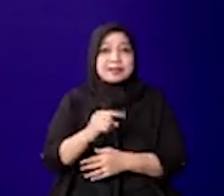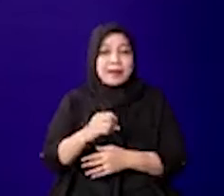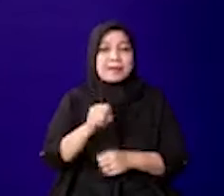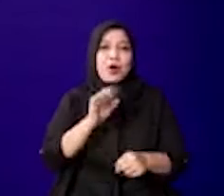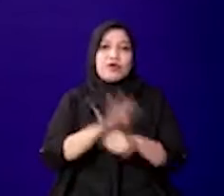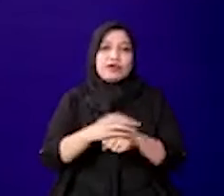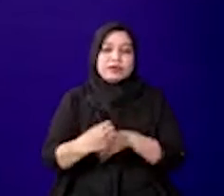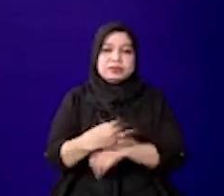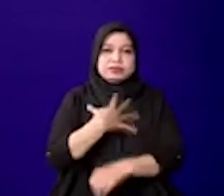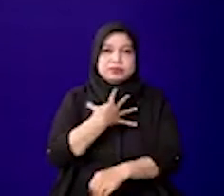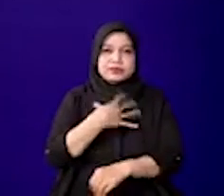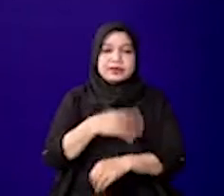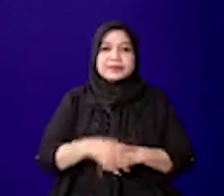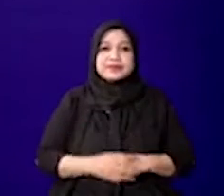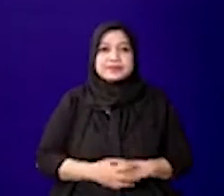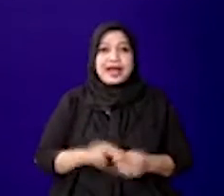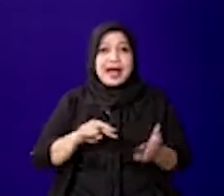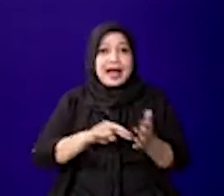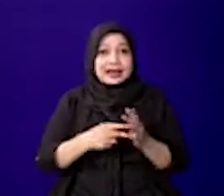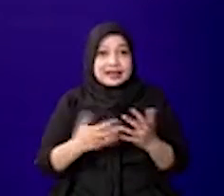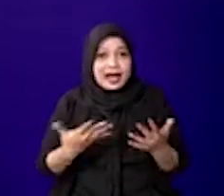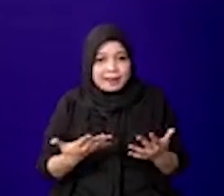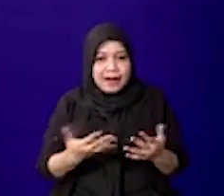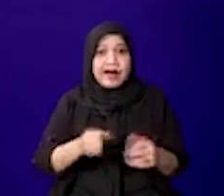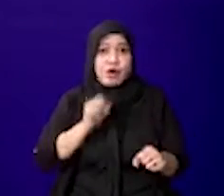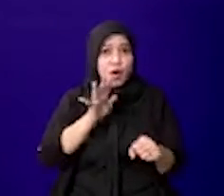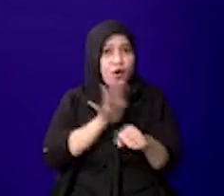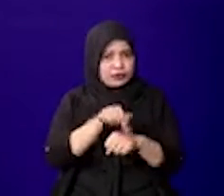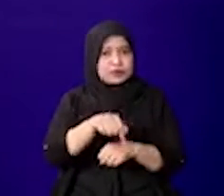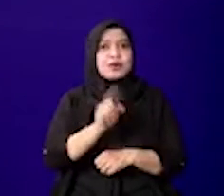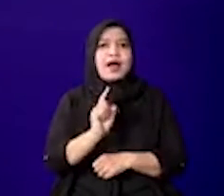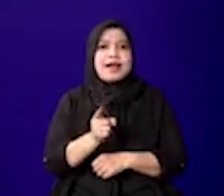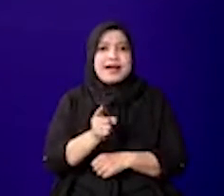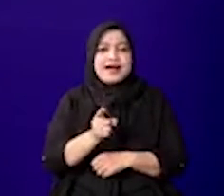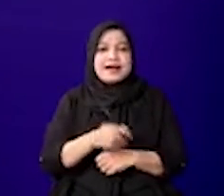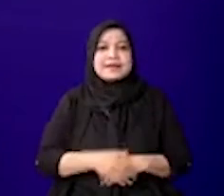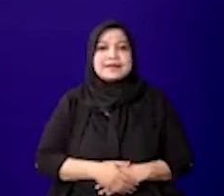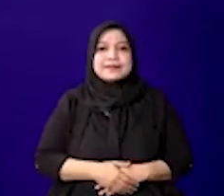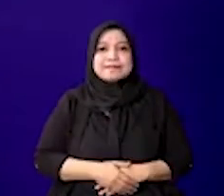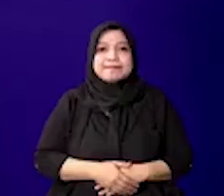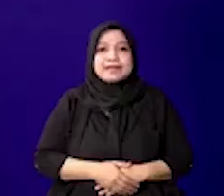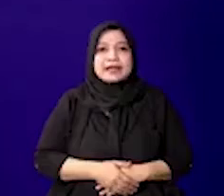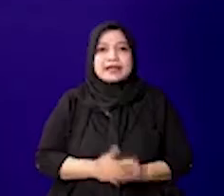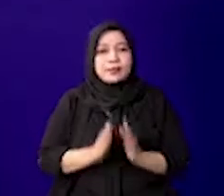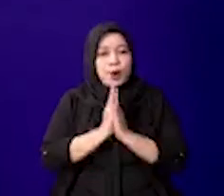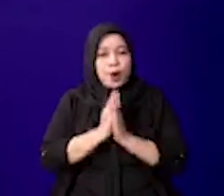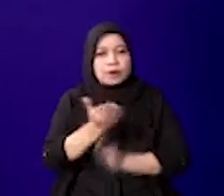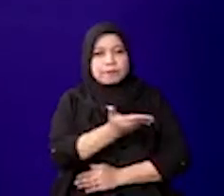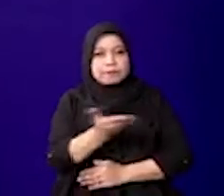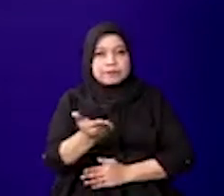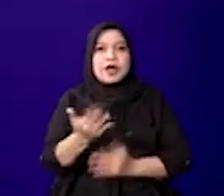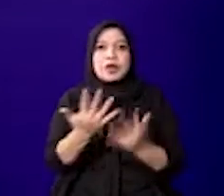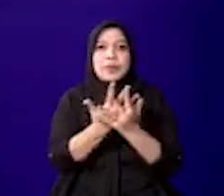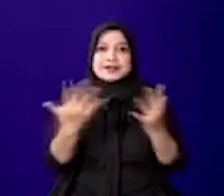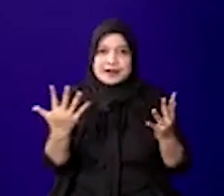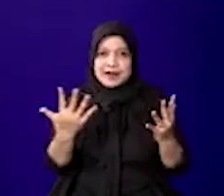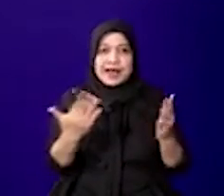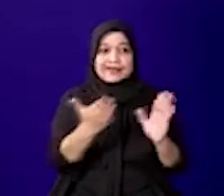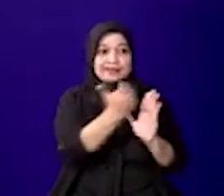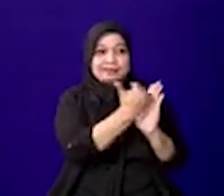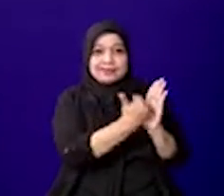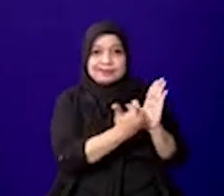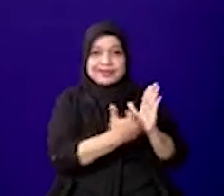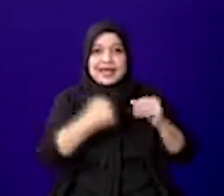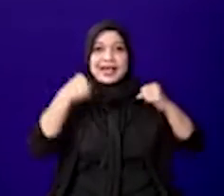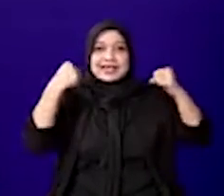eh clear ada begitu nah Oleh karena itu masyarakat eh untuk tetap pakai protokol kesehatan